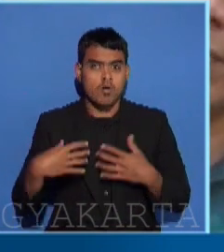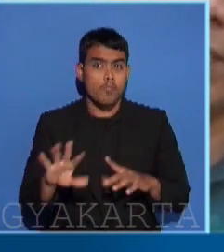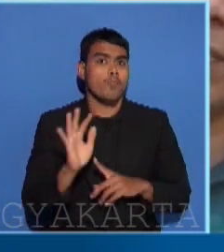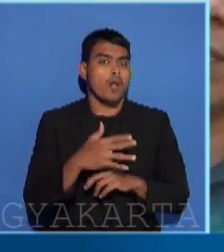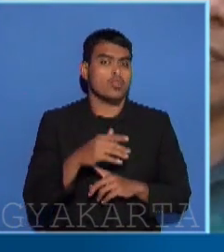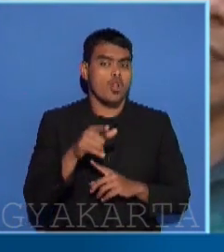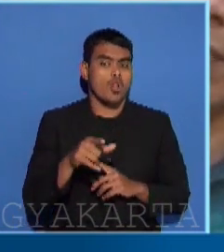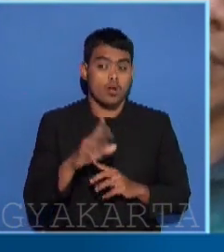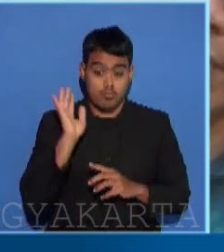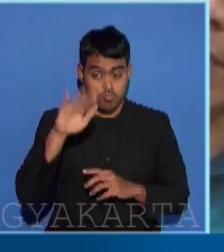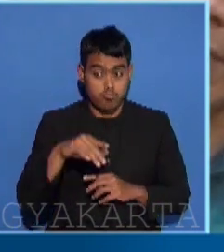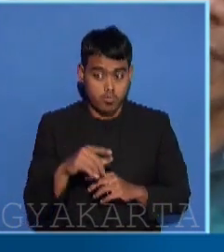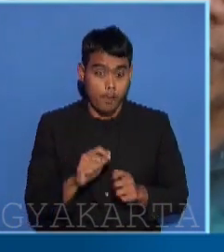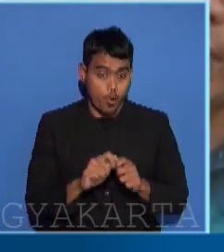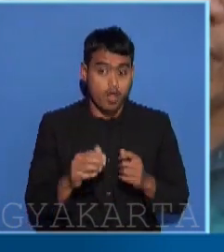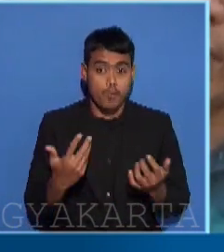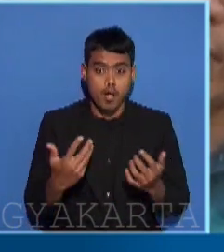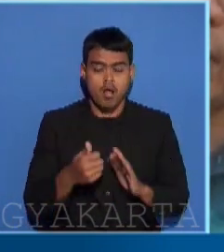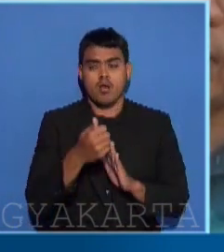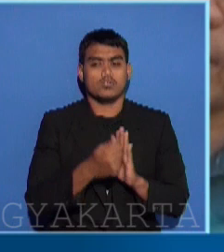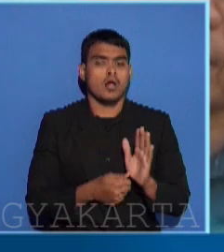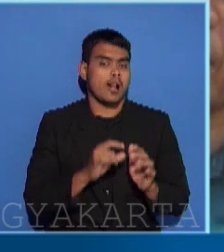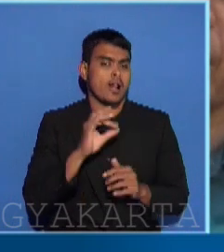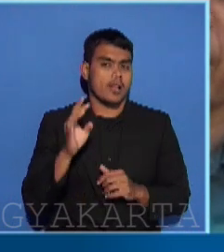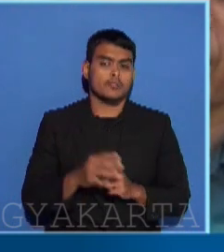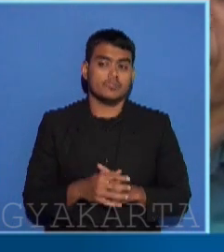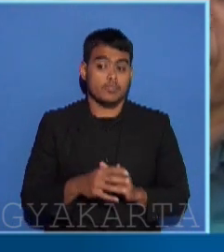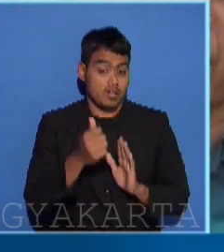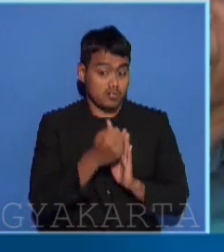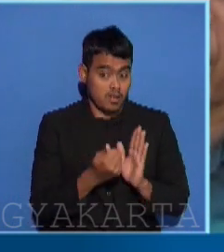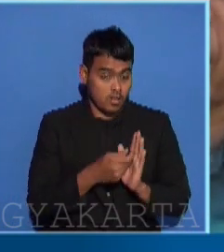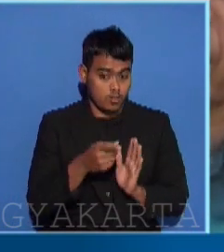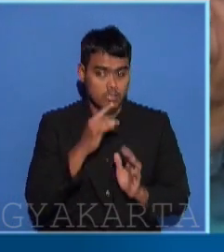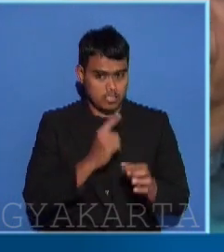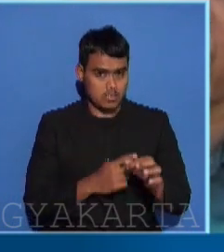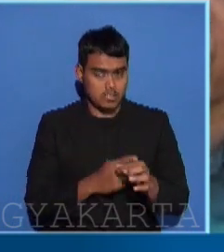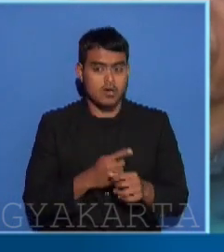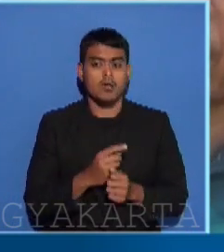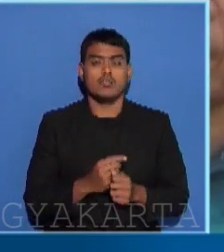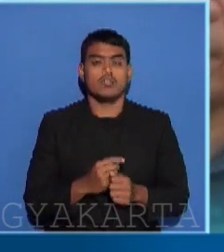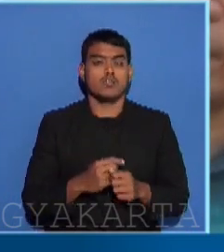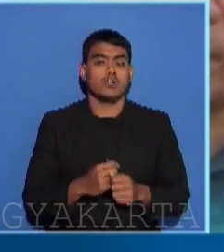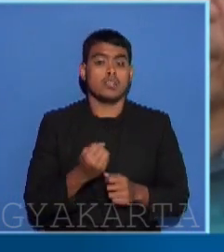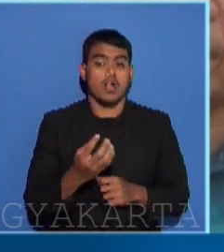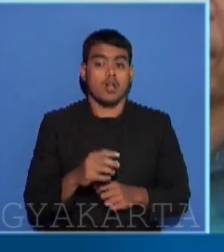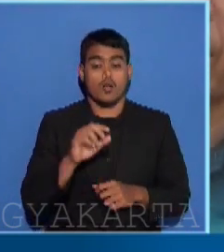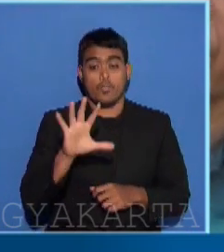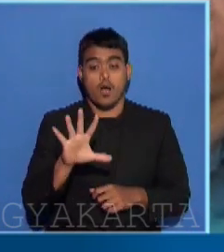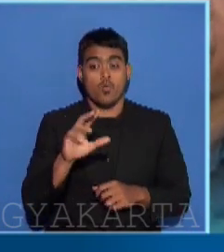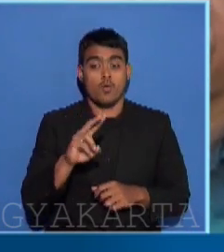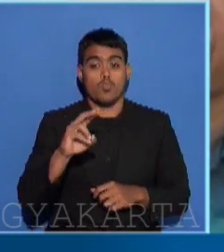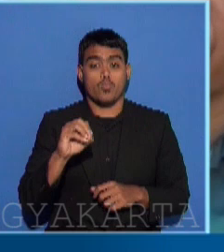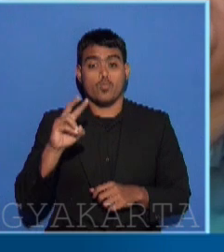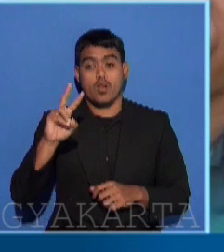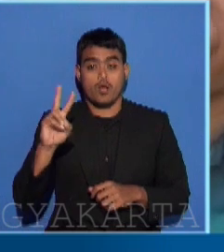juga akan melaksanakan kegiatan undang sana. Untuk kegiatan puncak kita melaksanakan upacara tanggal 5 Oktober 2023.